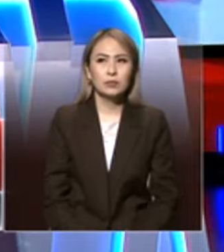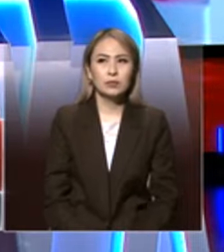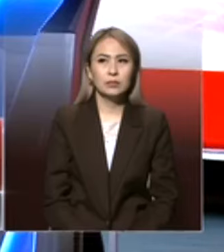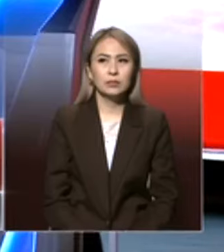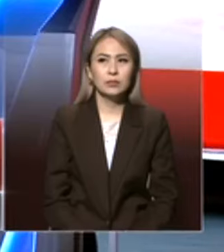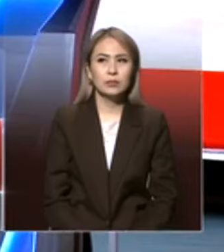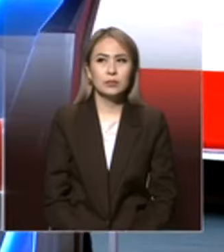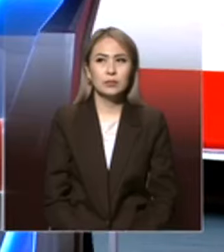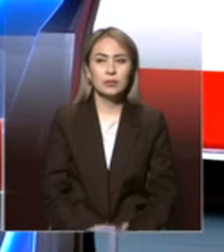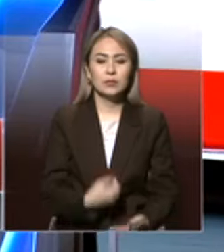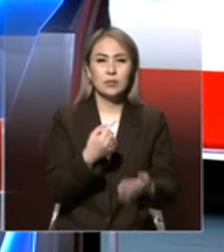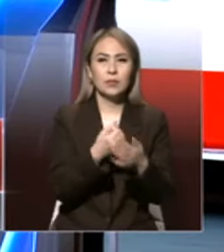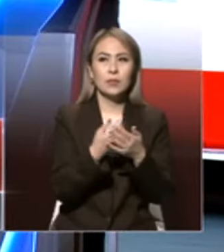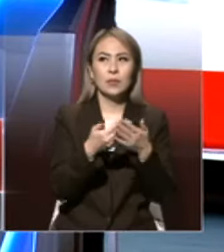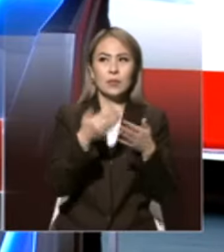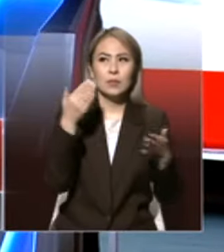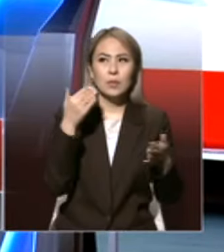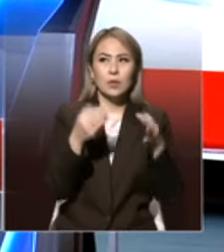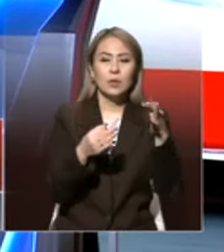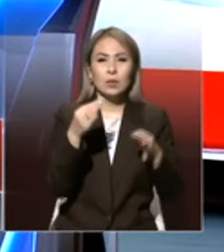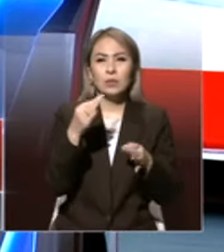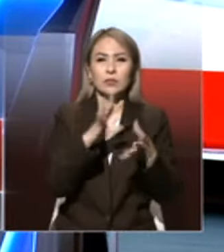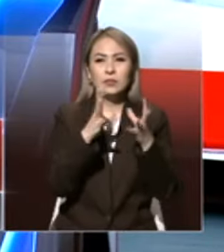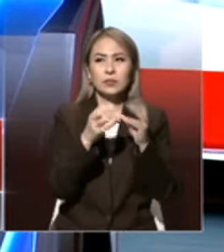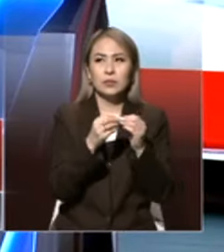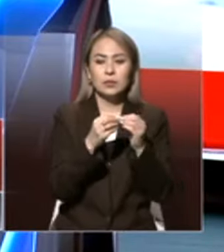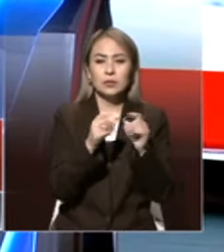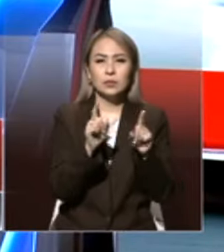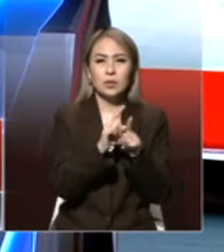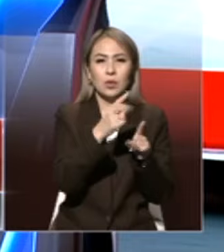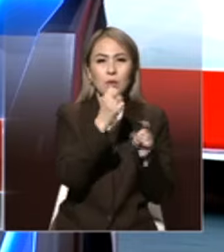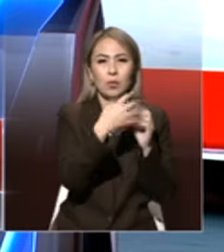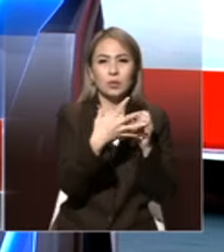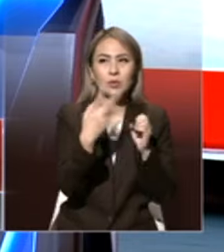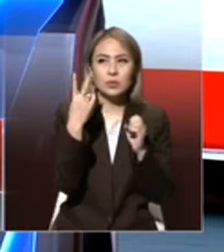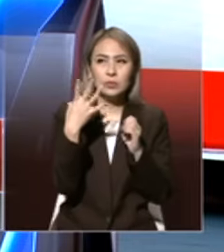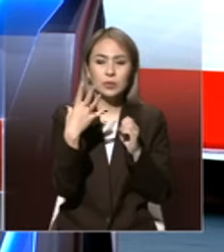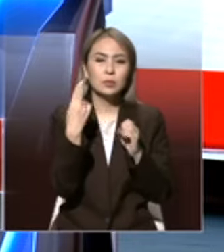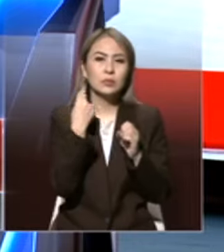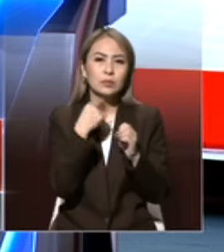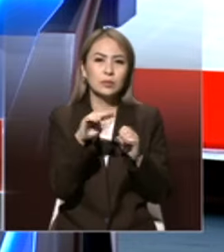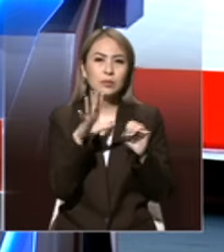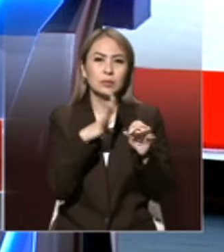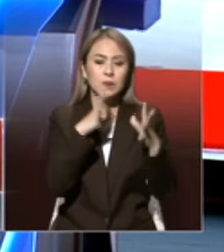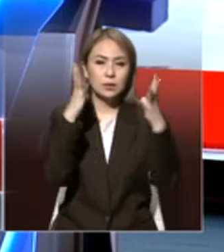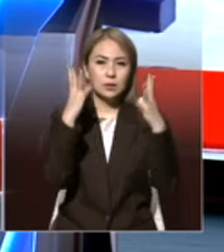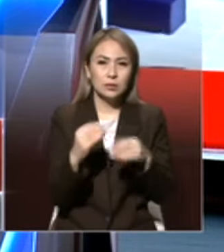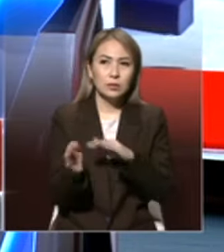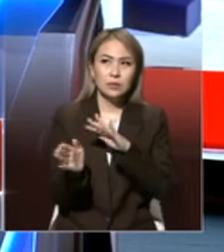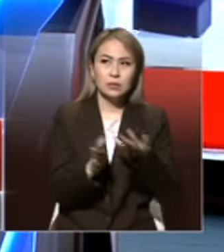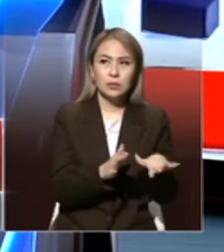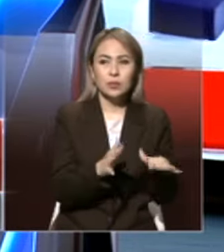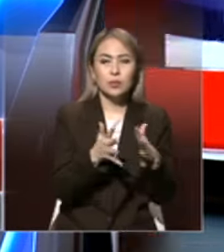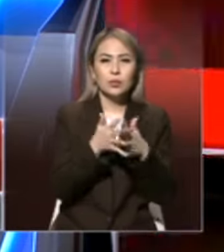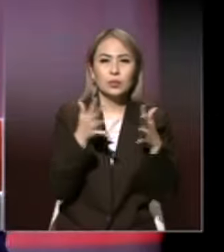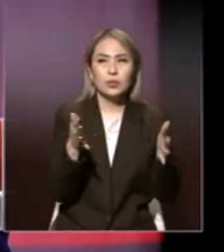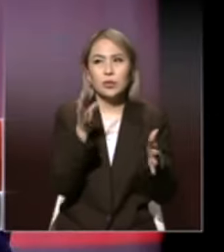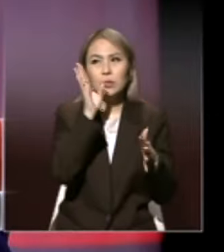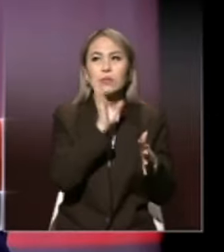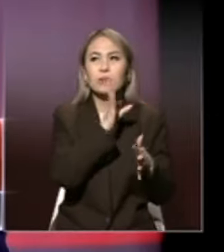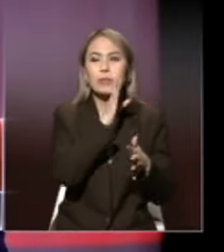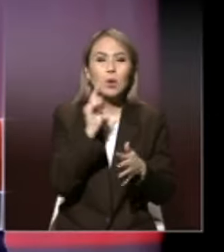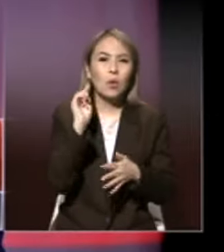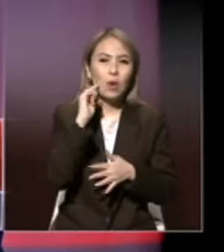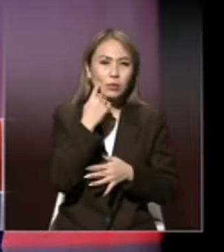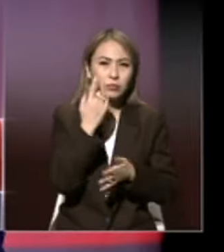бағанағы ойымызды жарнамаға дейін ойымызды бітірейік. 15 тәуліктен 25 тәулікке дейін отырып шыққан ер азамат көп жағдайларда әйеліне